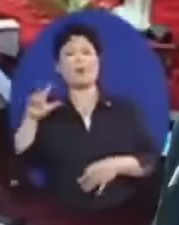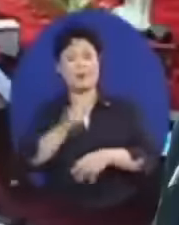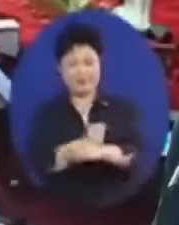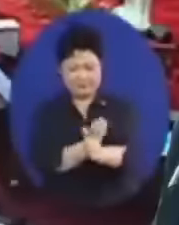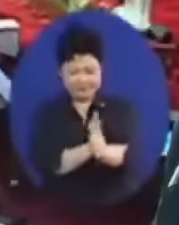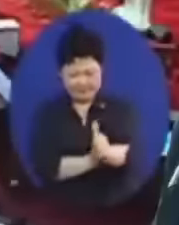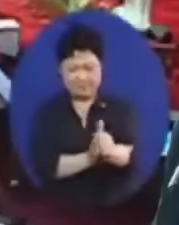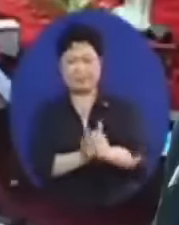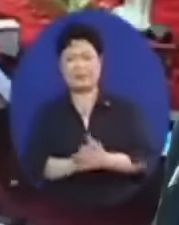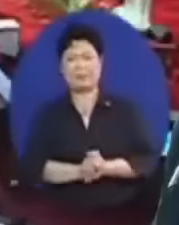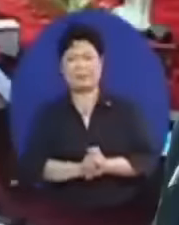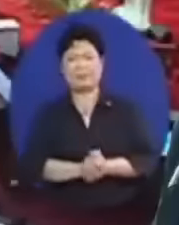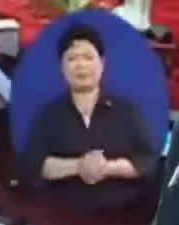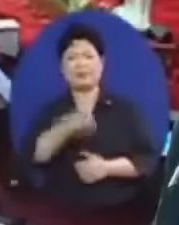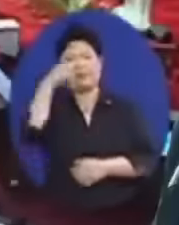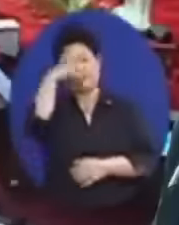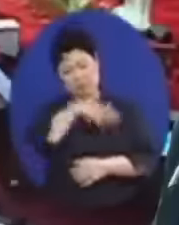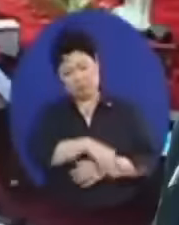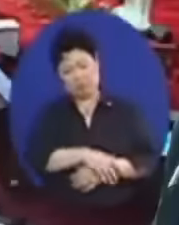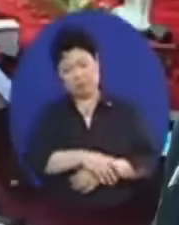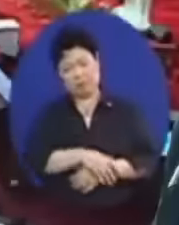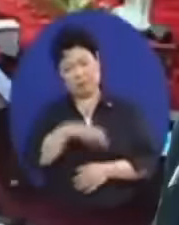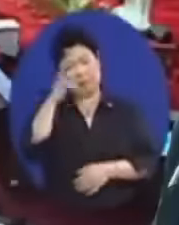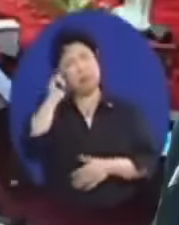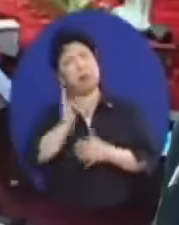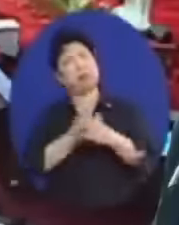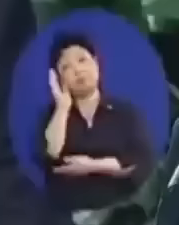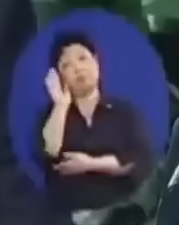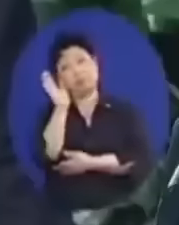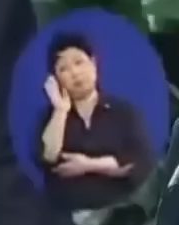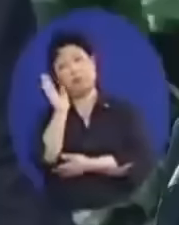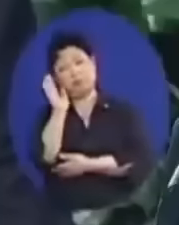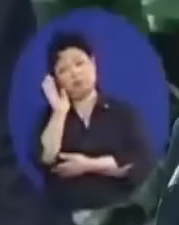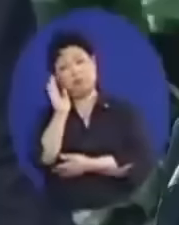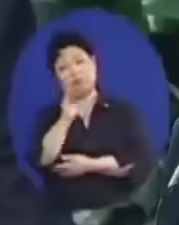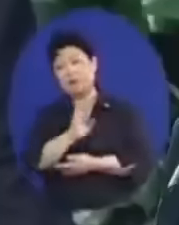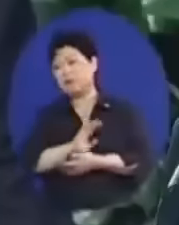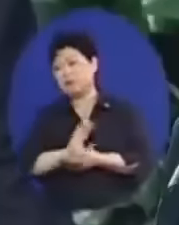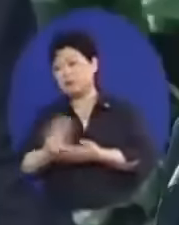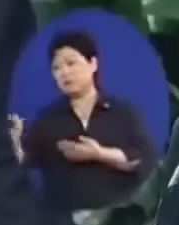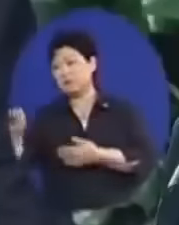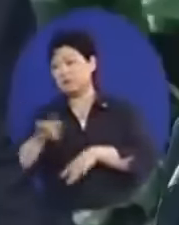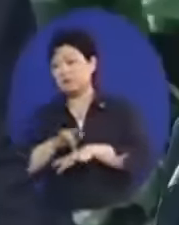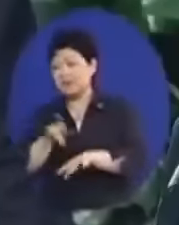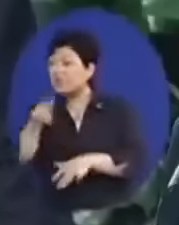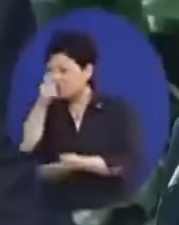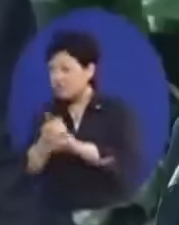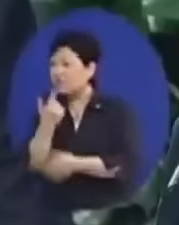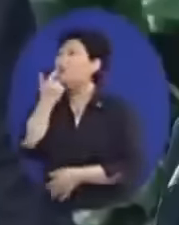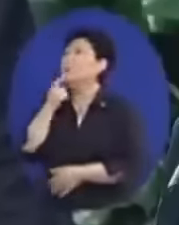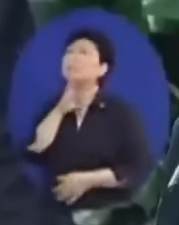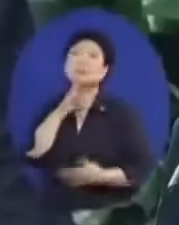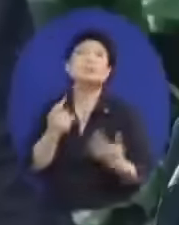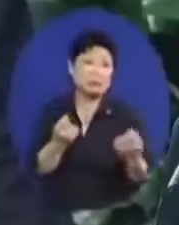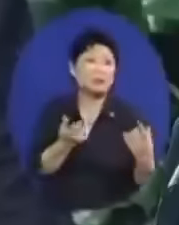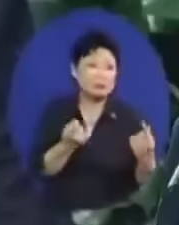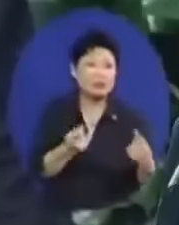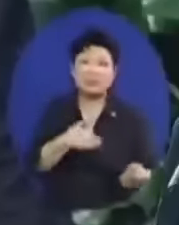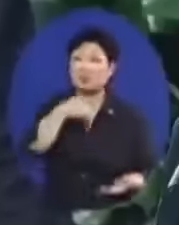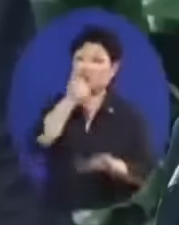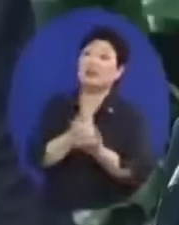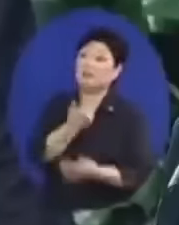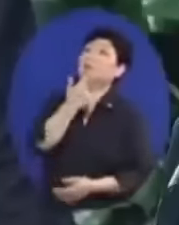것입니다. 그저 멀렐레 하게 나가면서 마귀가 너는 그래도 죄인이다. 맞아요.